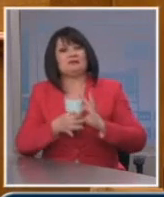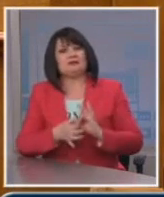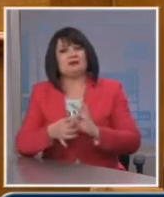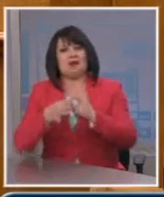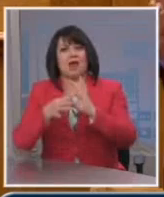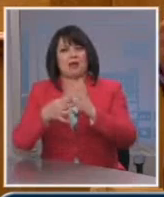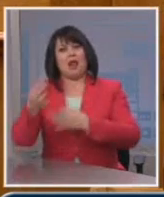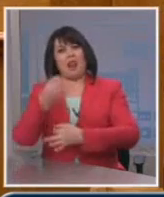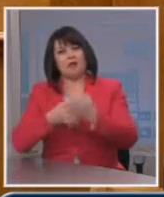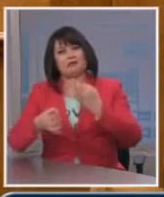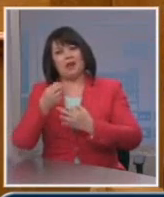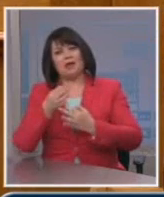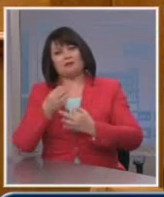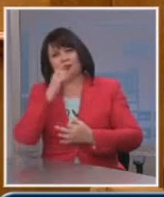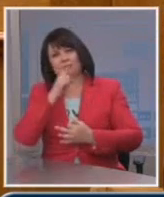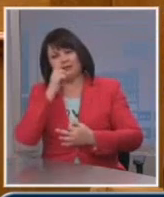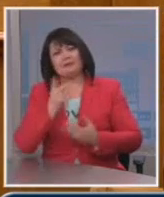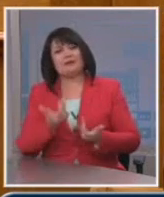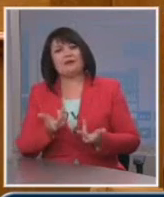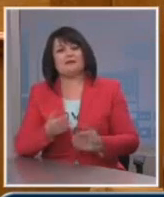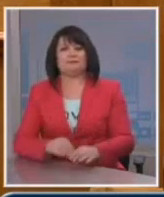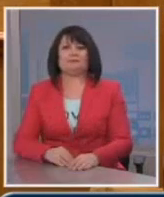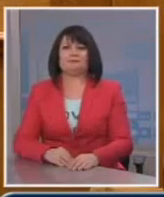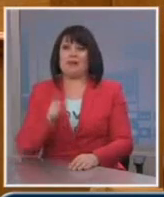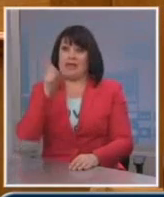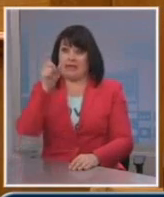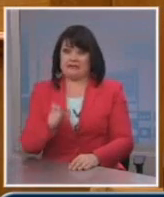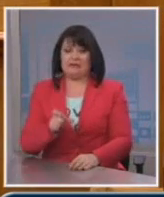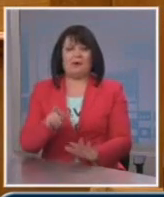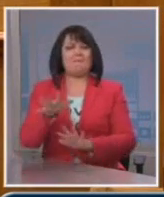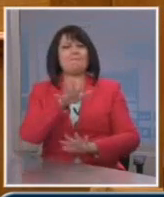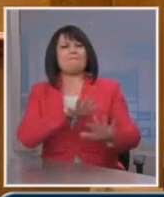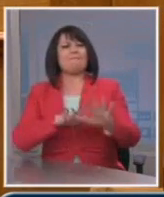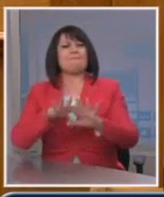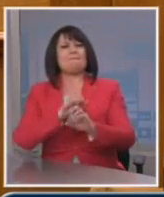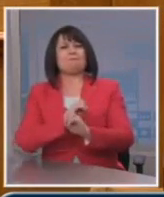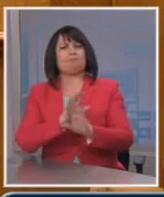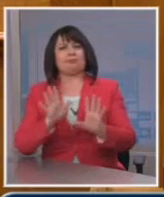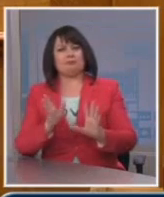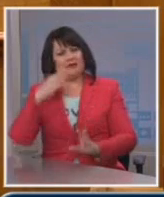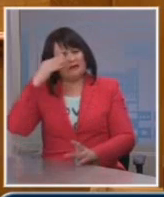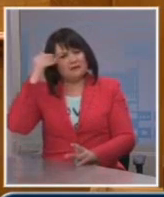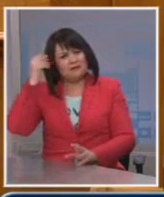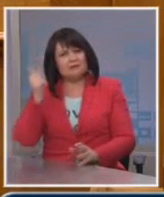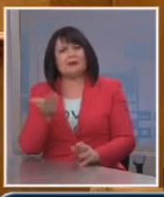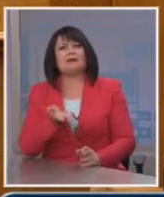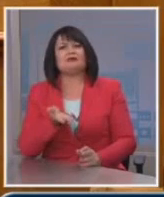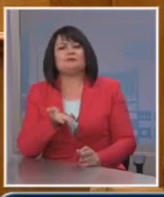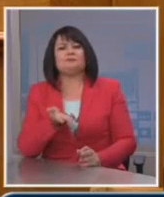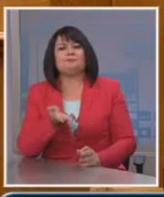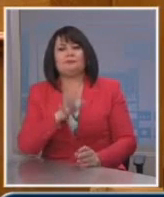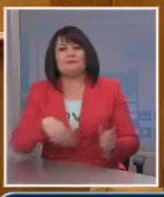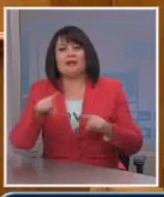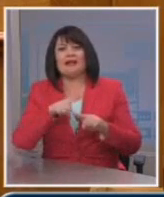σας λόγο, στη ρητορική σας? Με ένα μαγικό τρόπο ξεχνάτε το γεγονός ότι στον τόπο